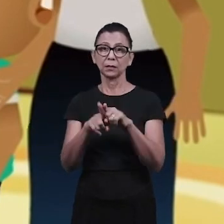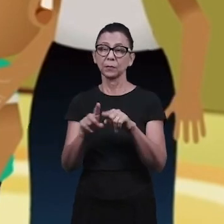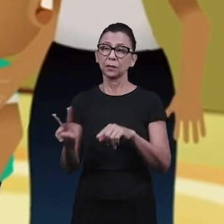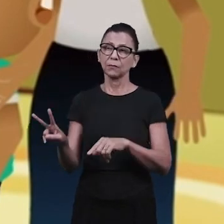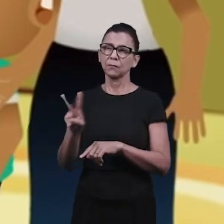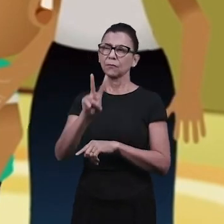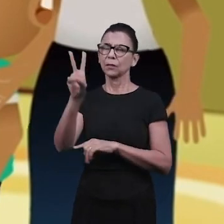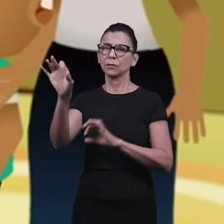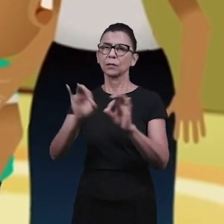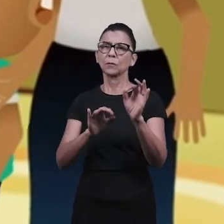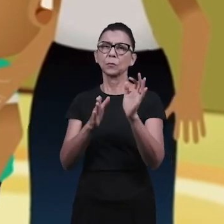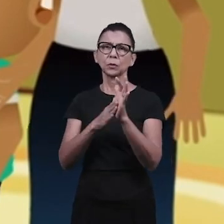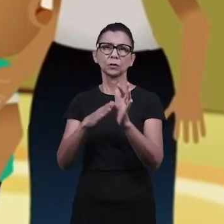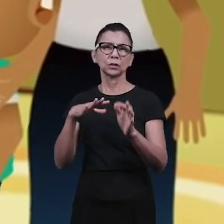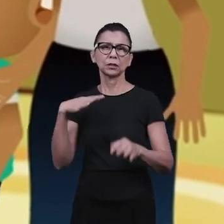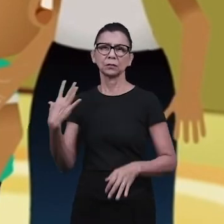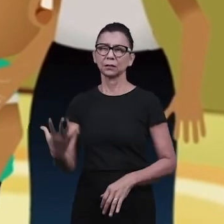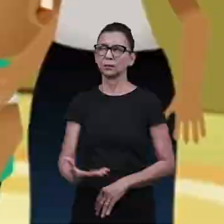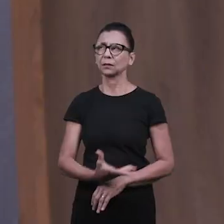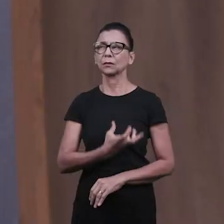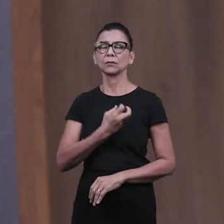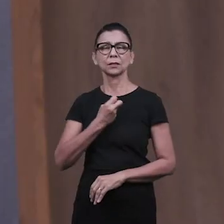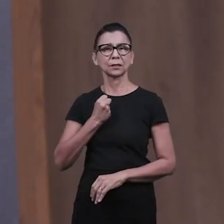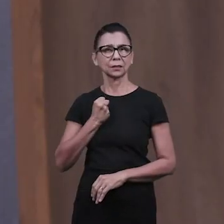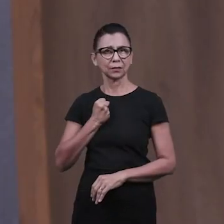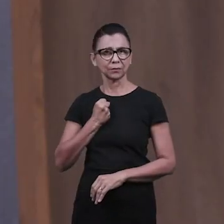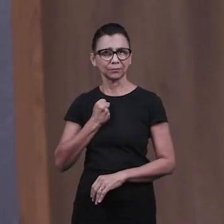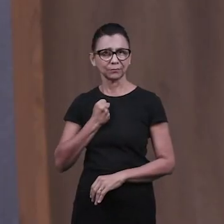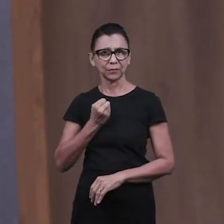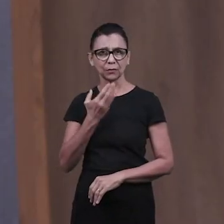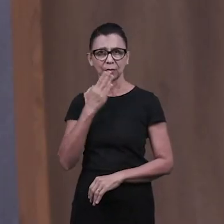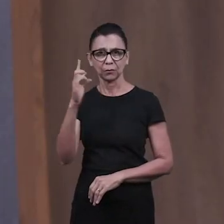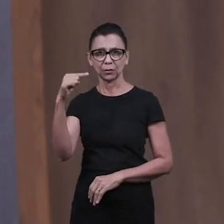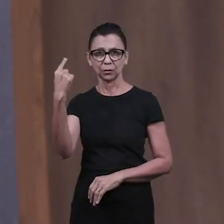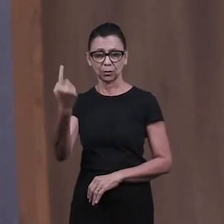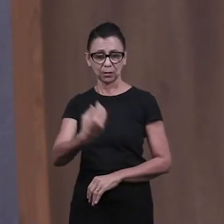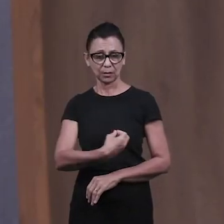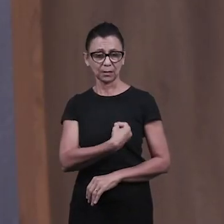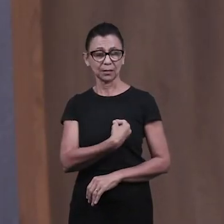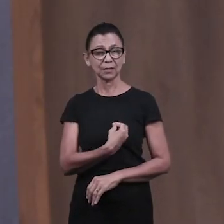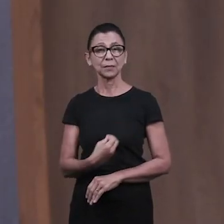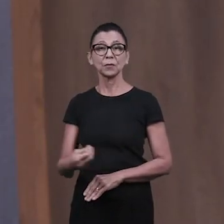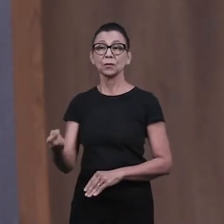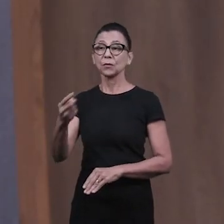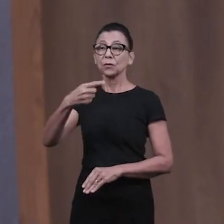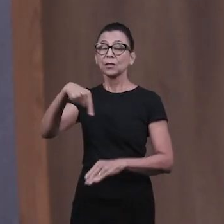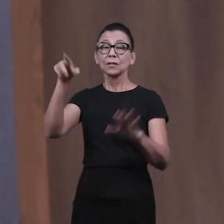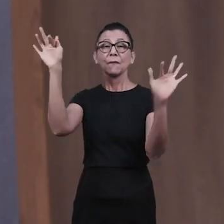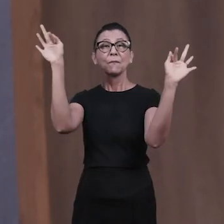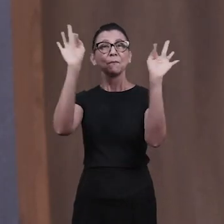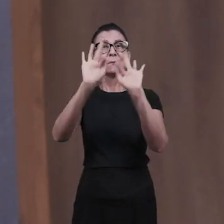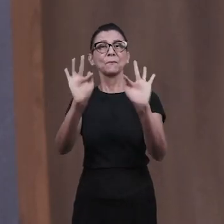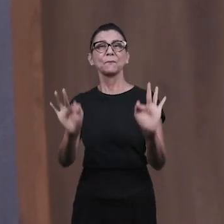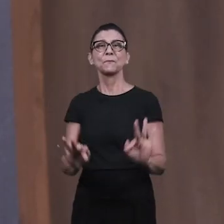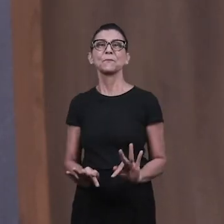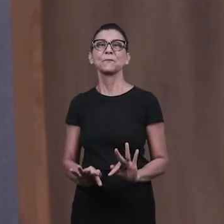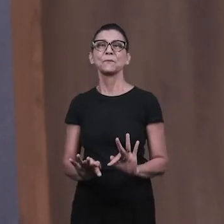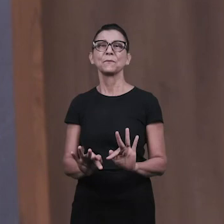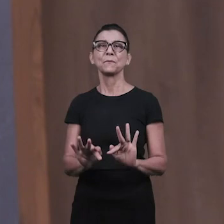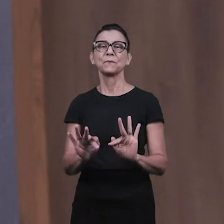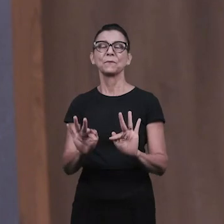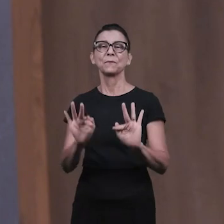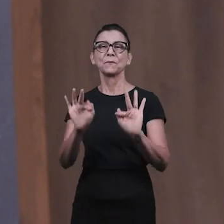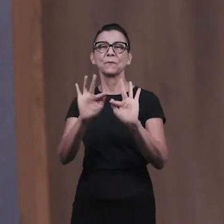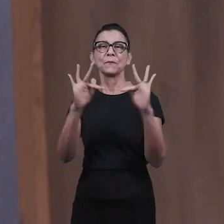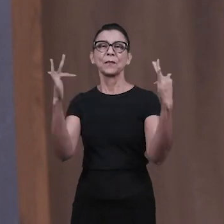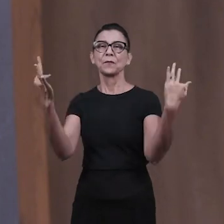projet que le Seigneur a établi pour nos vies, et que nous puissions être heureux et bénis en famille, que nous